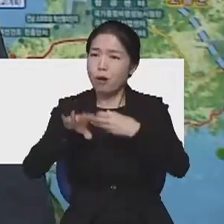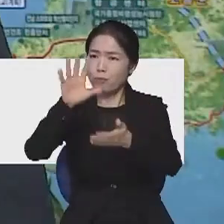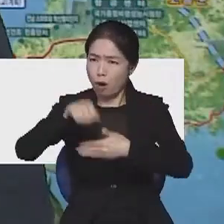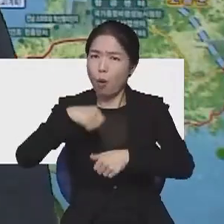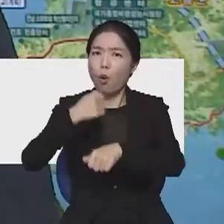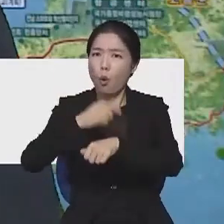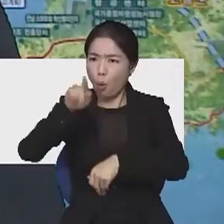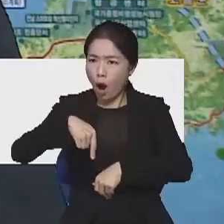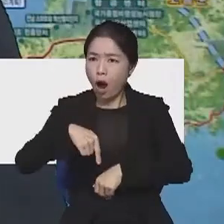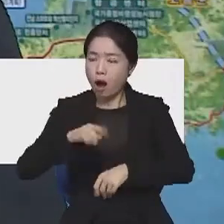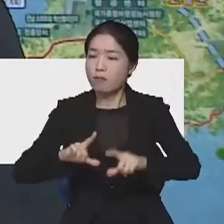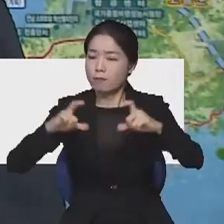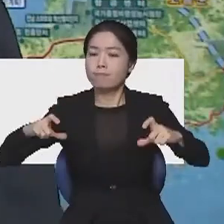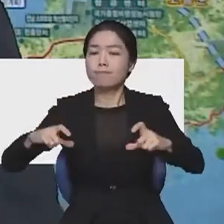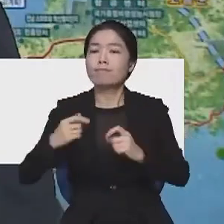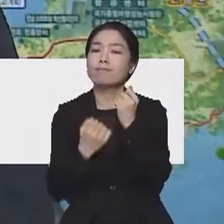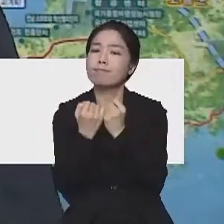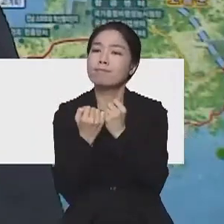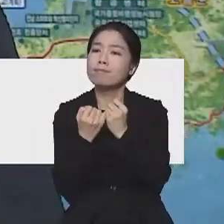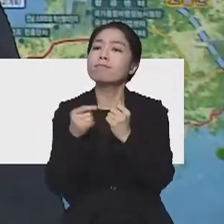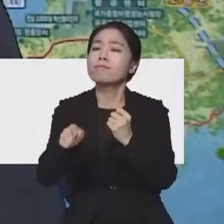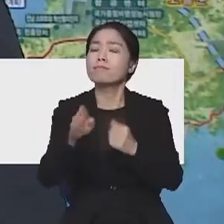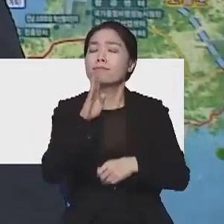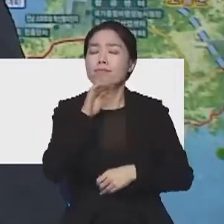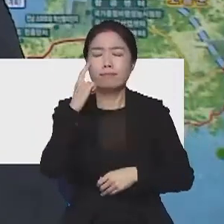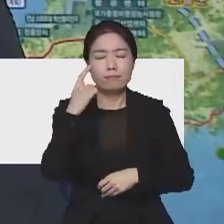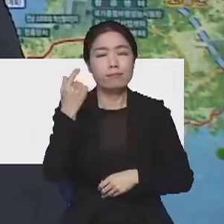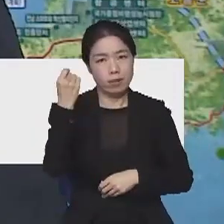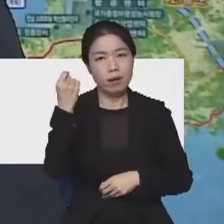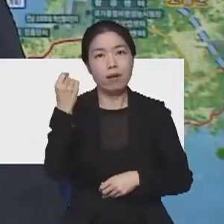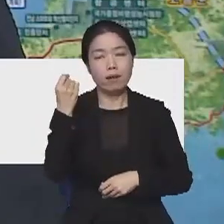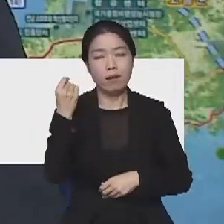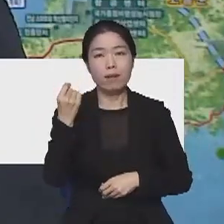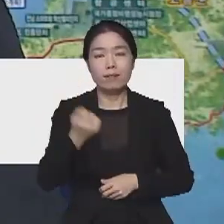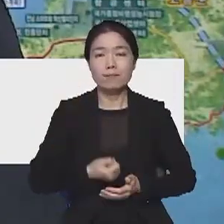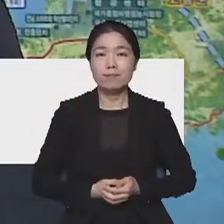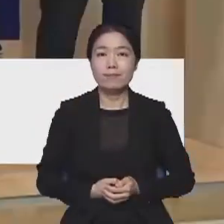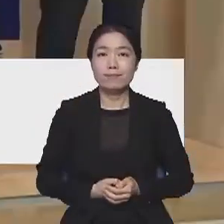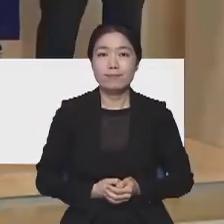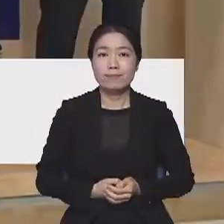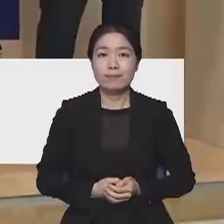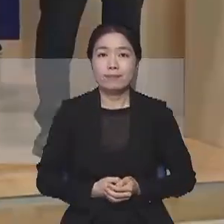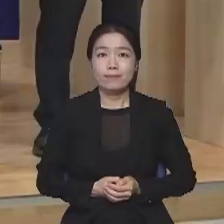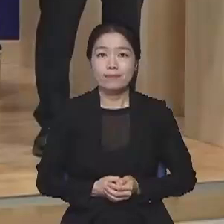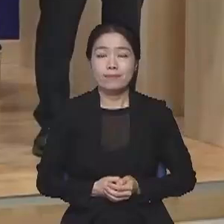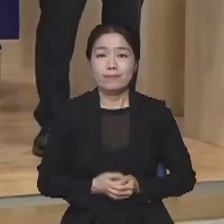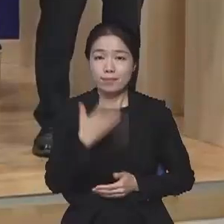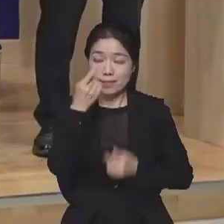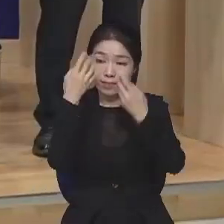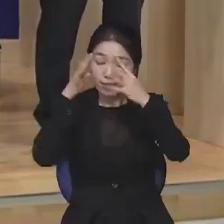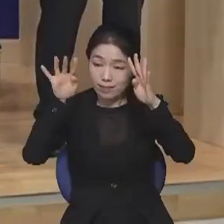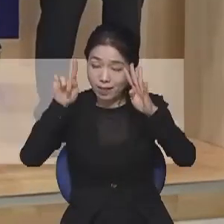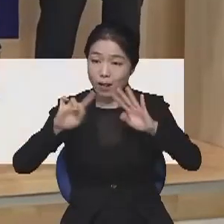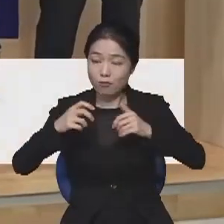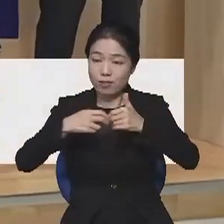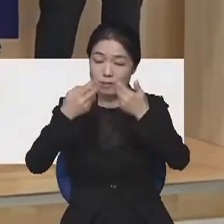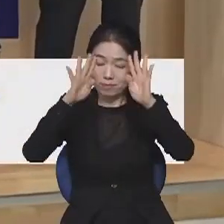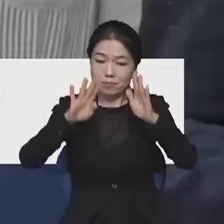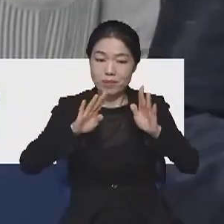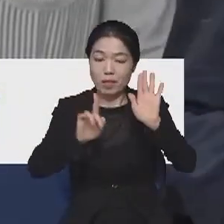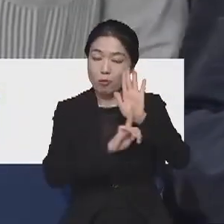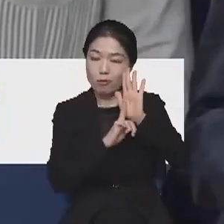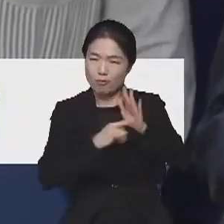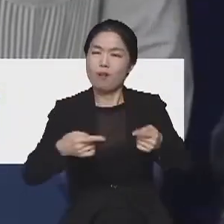받아와서 동북권 주민들한테 설명드리는 것이 훨씬 설득력이 있다고 생각을 합니다. 순천대의 국립의대 공모